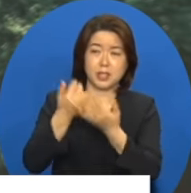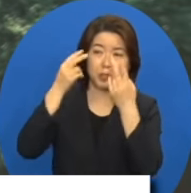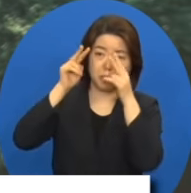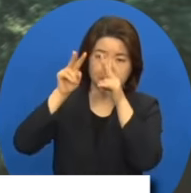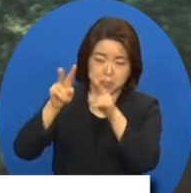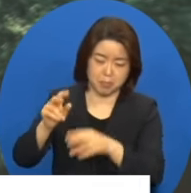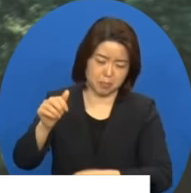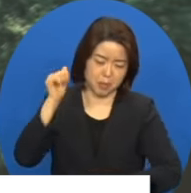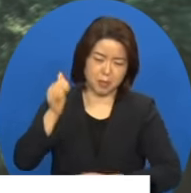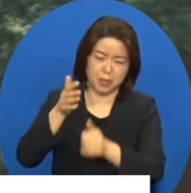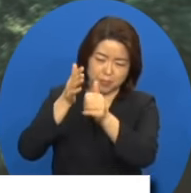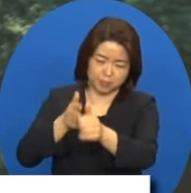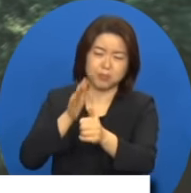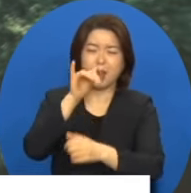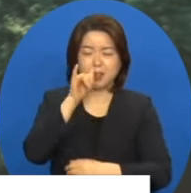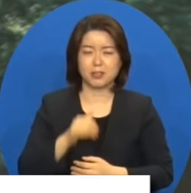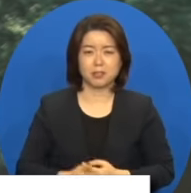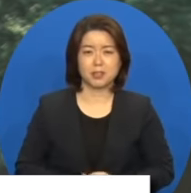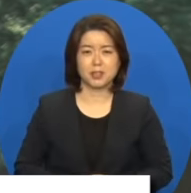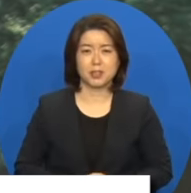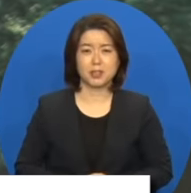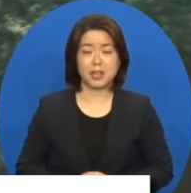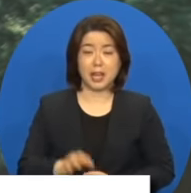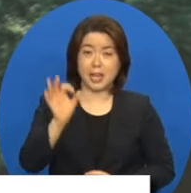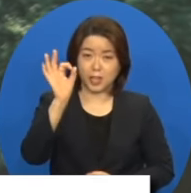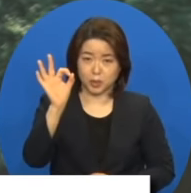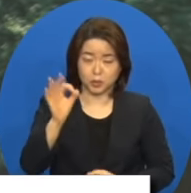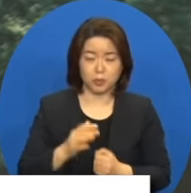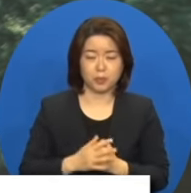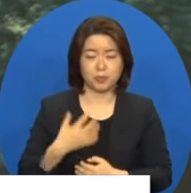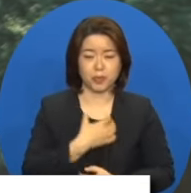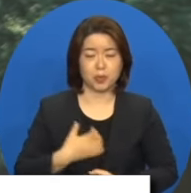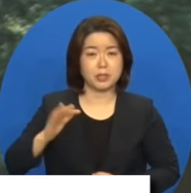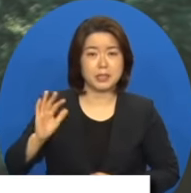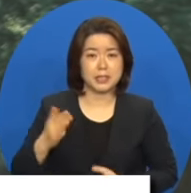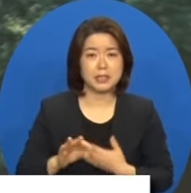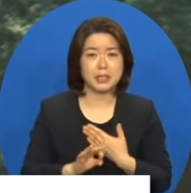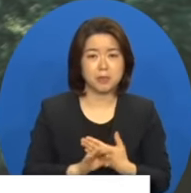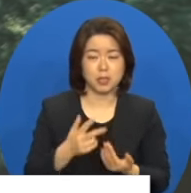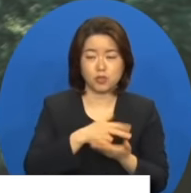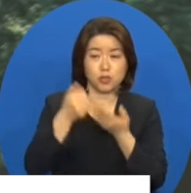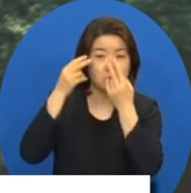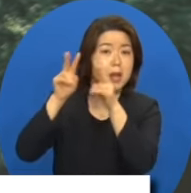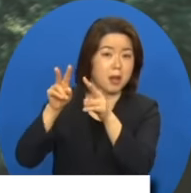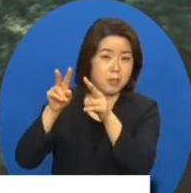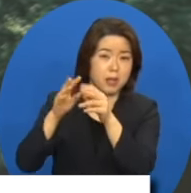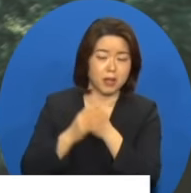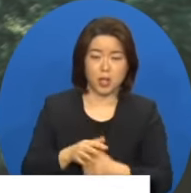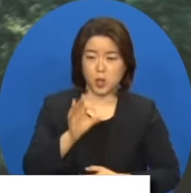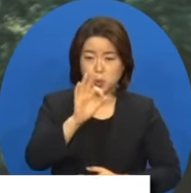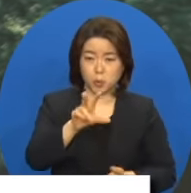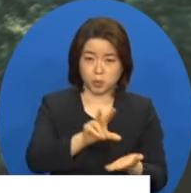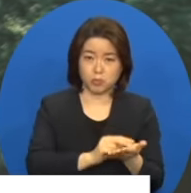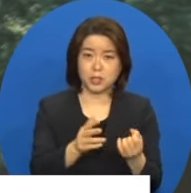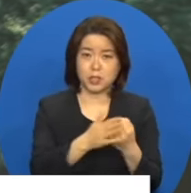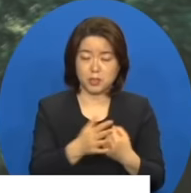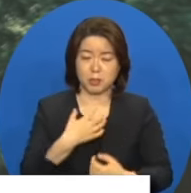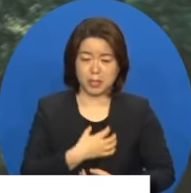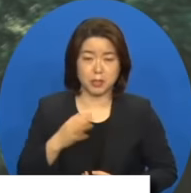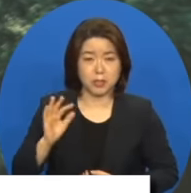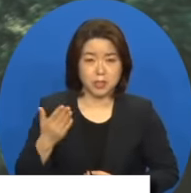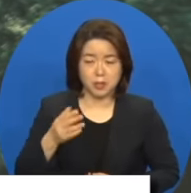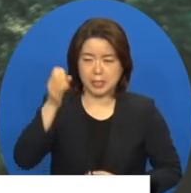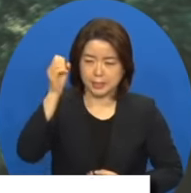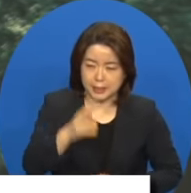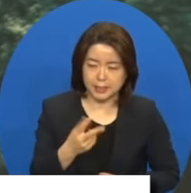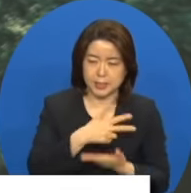바라보라고 그렇게 권하는 겁니다. 돈 걱정이 되면 주님을 바라보고, 돈 문제 때문에 염려가 되면